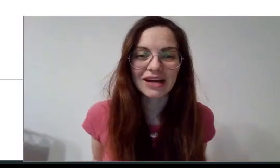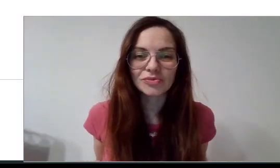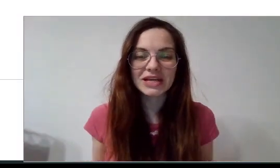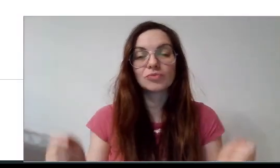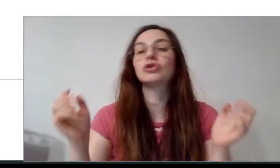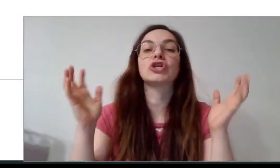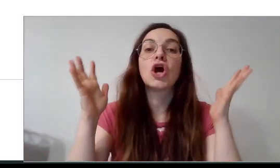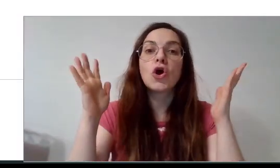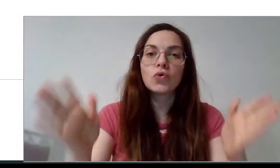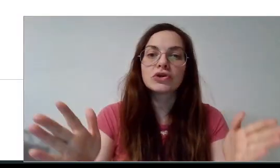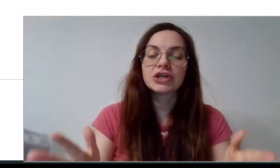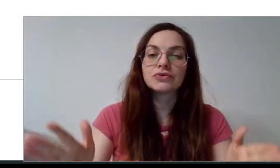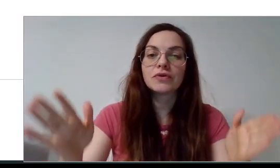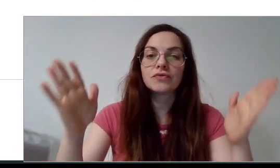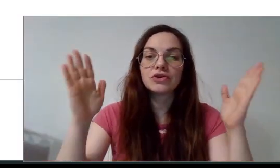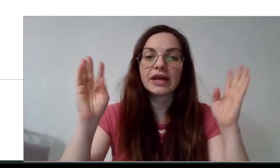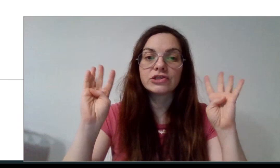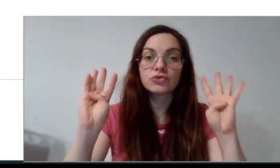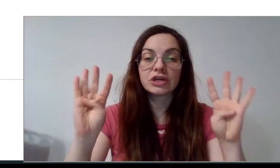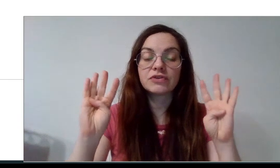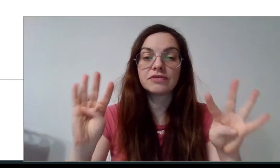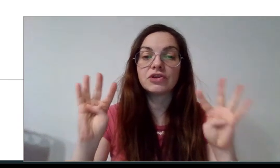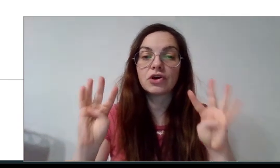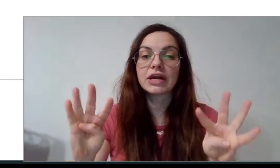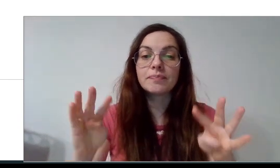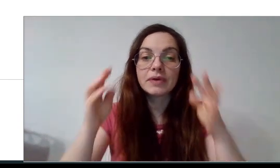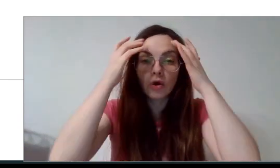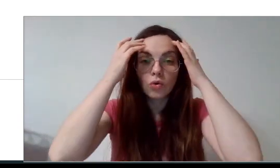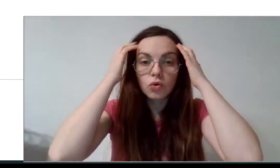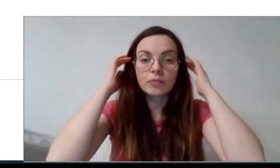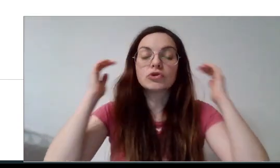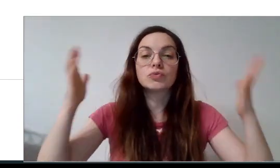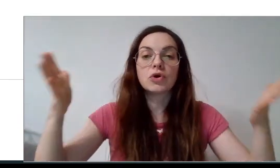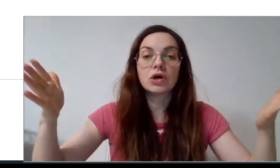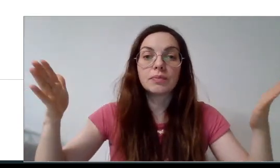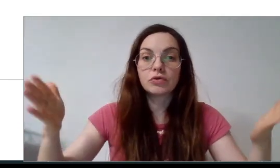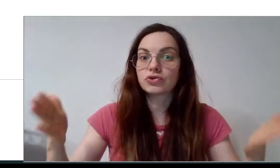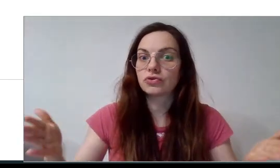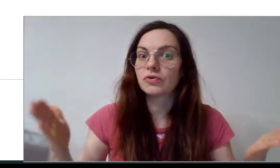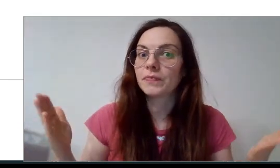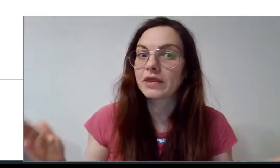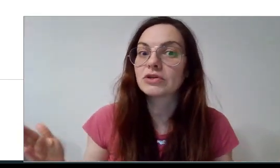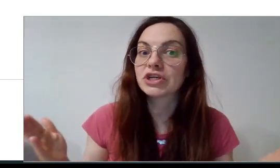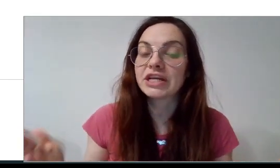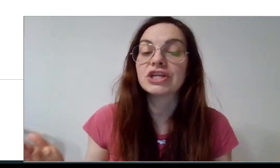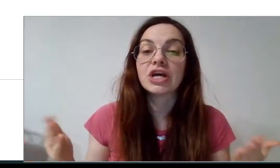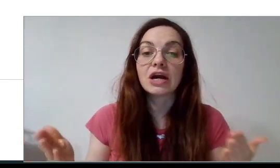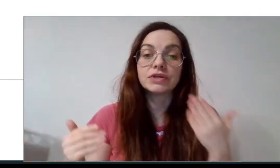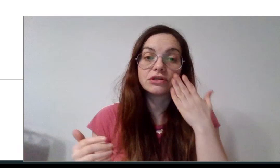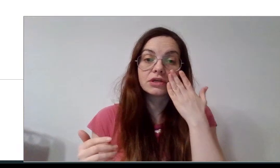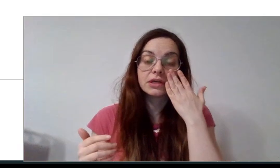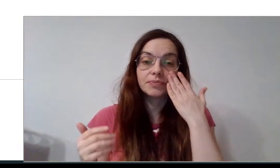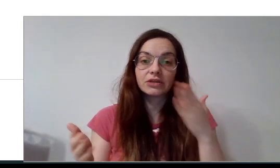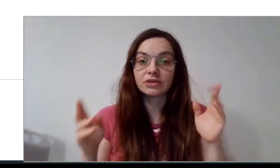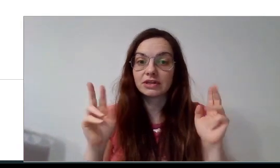Halo, guten tag, dobar dan i dobrodošli u još jednu novu video lekciju, četvrti video klip u kome učimo po 100 nemačkih reči.